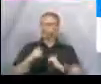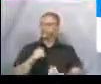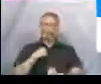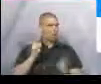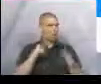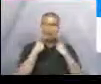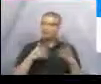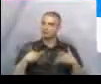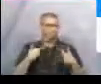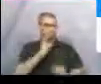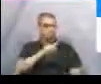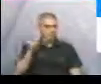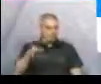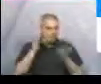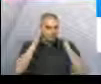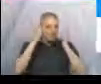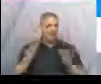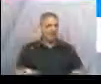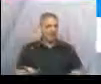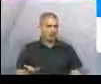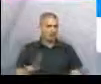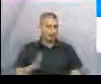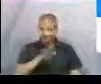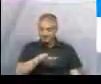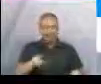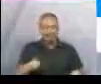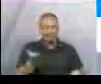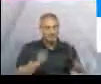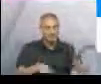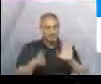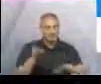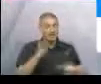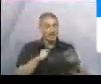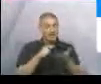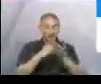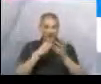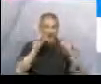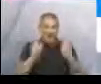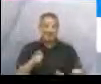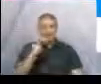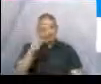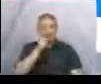זה דבר נורא. זה שילדים נהרגים מגז